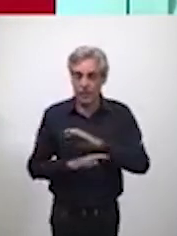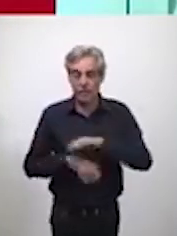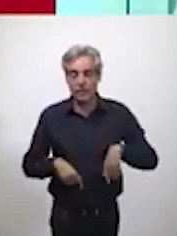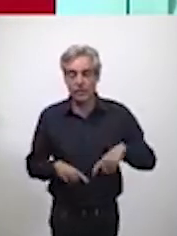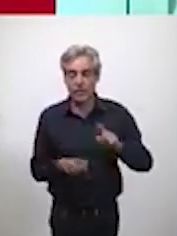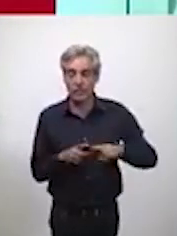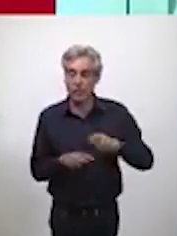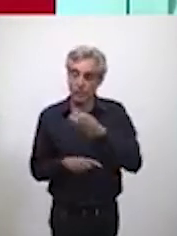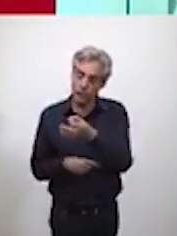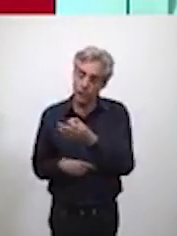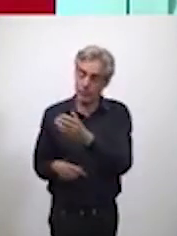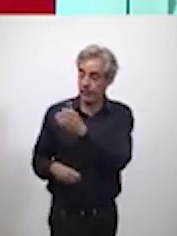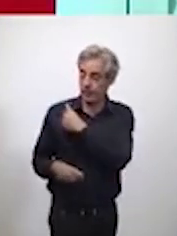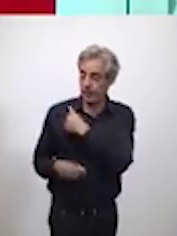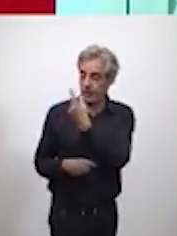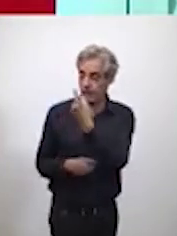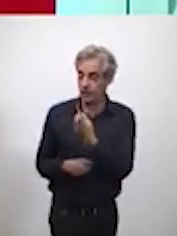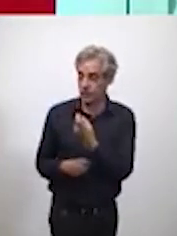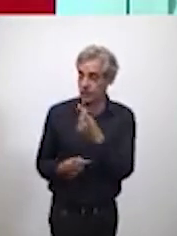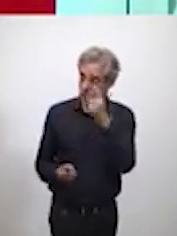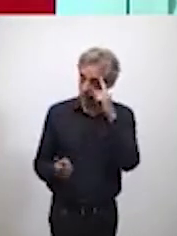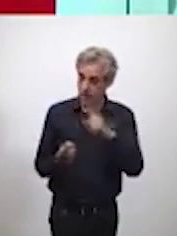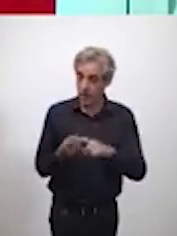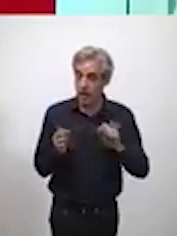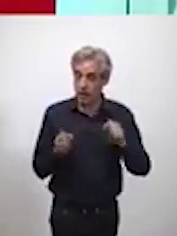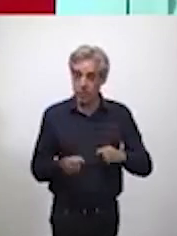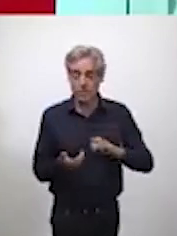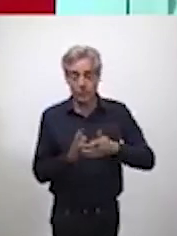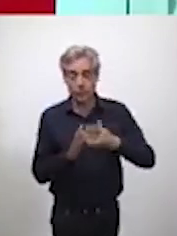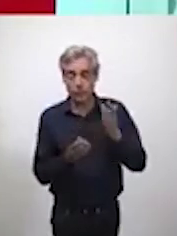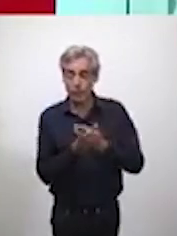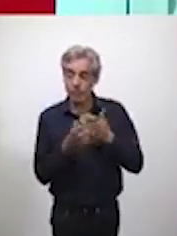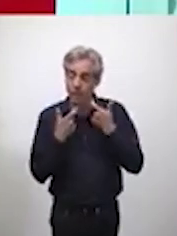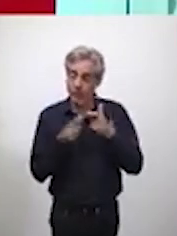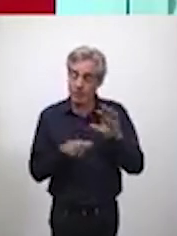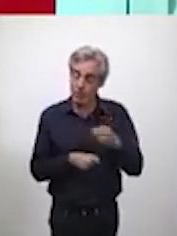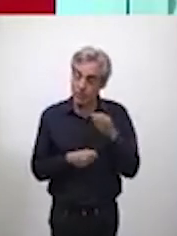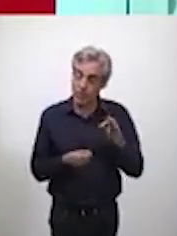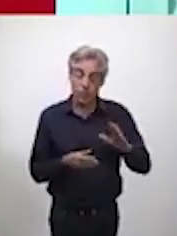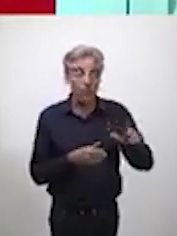dès que vous m'avez interrogé pour savoir si vous pouviez avoir accès à tous les documents, j'ai demandé